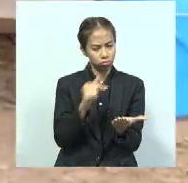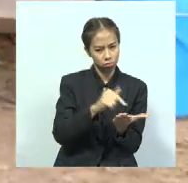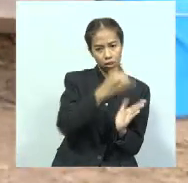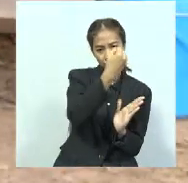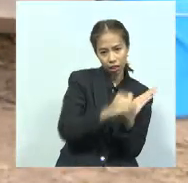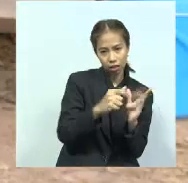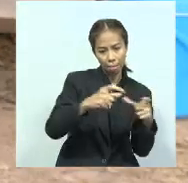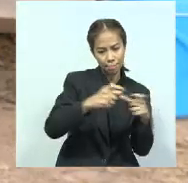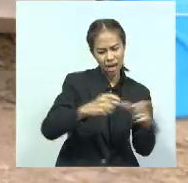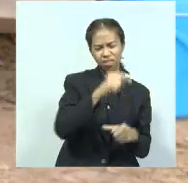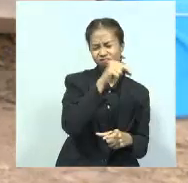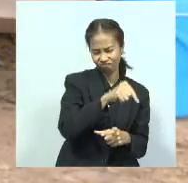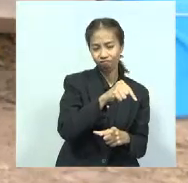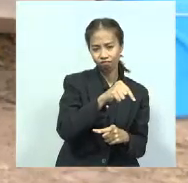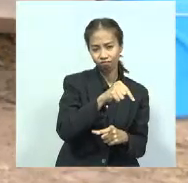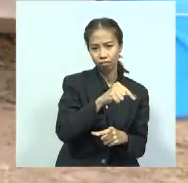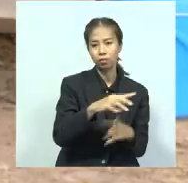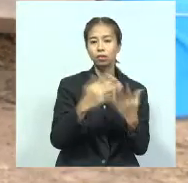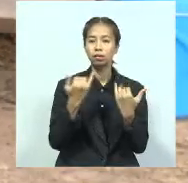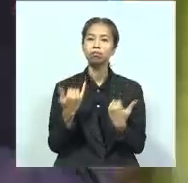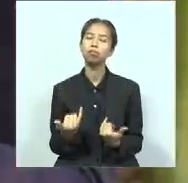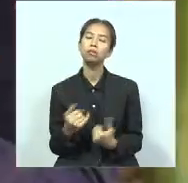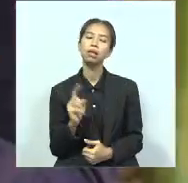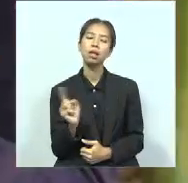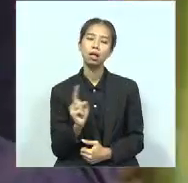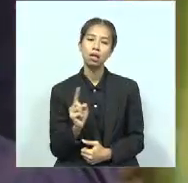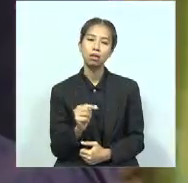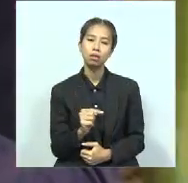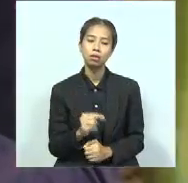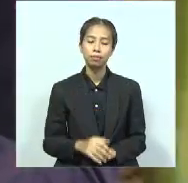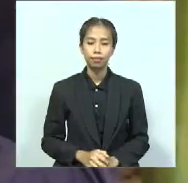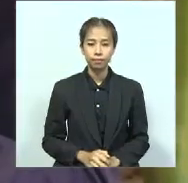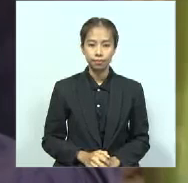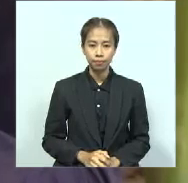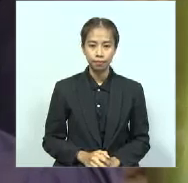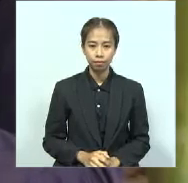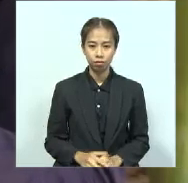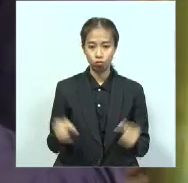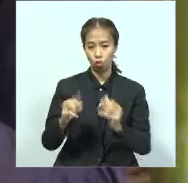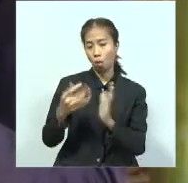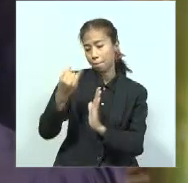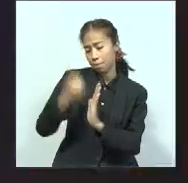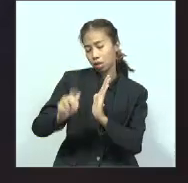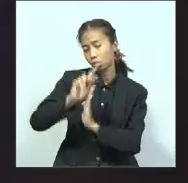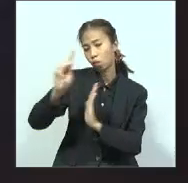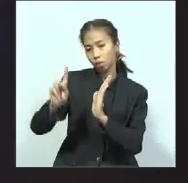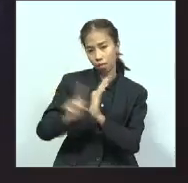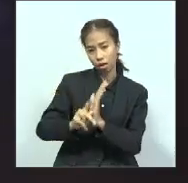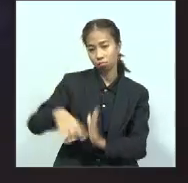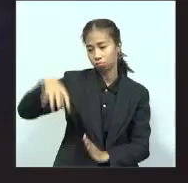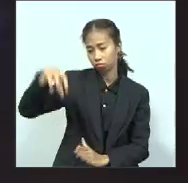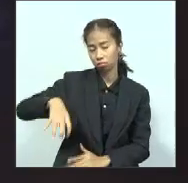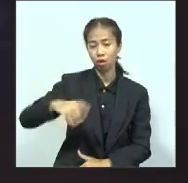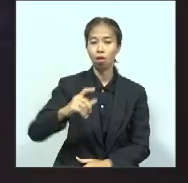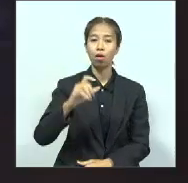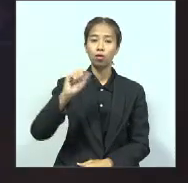กับบัตรพลังงานแล้วก็พบว่าการกระทำนี้เข้าข่ายเข้าเงื่อนไขทางกฎหมายของสำนักงานคุ้มครองผู้บ